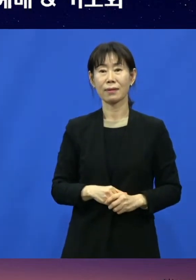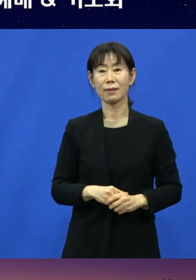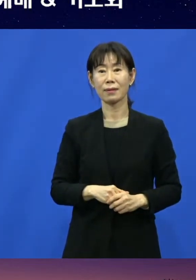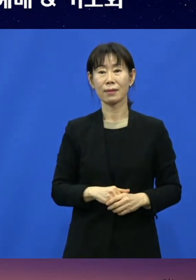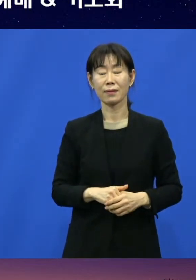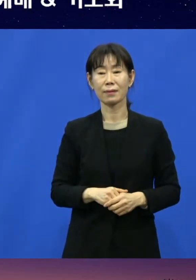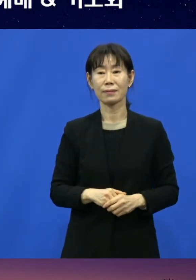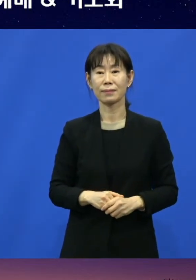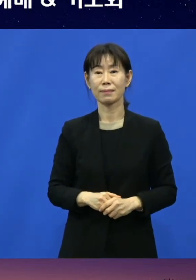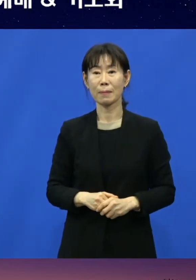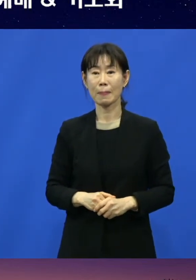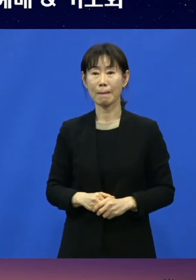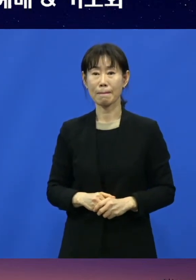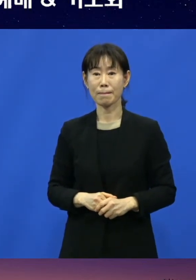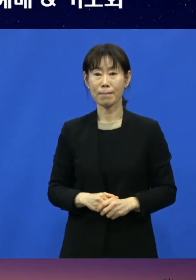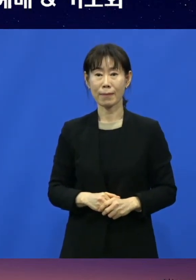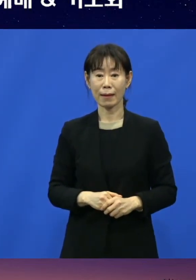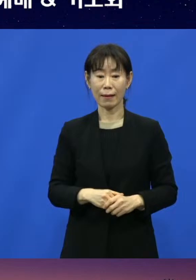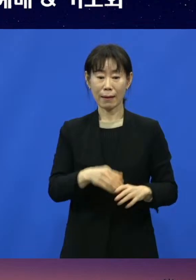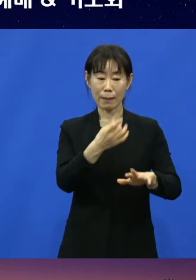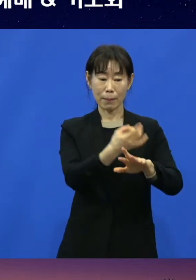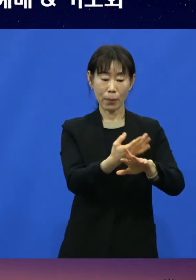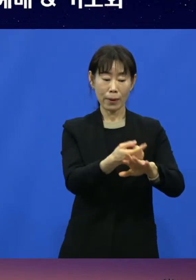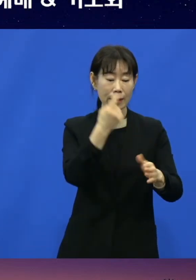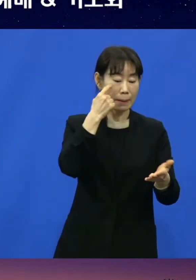그 사람이 바로 보화를 발견한 사람이에요.